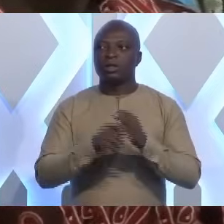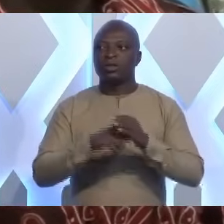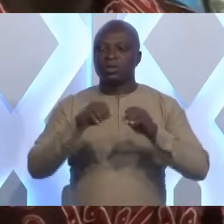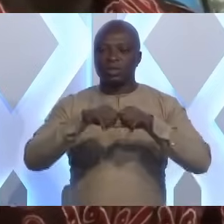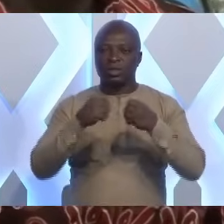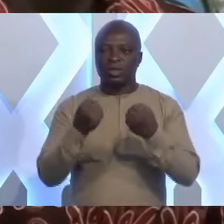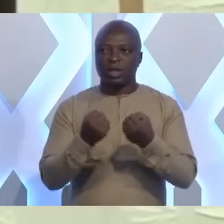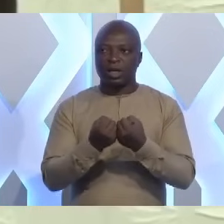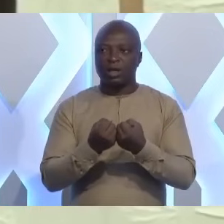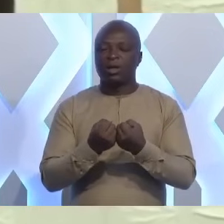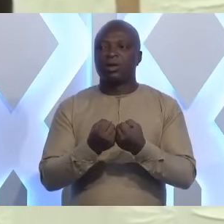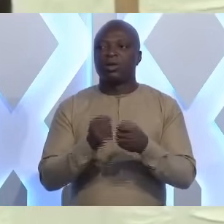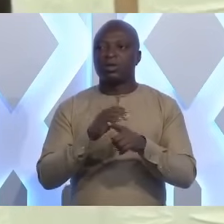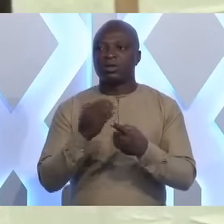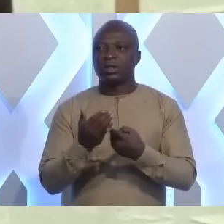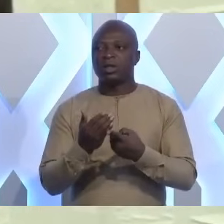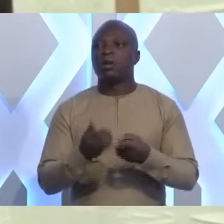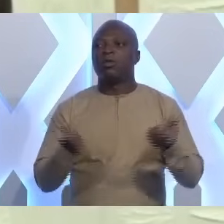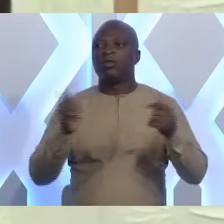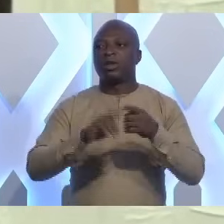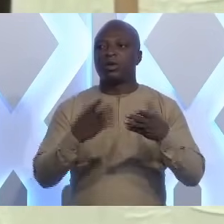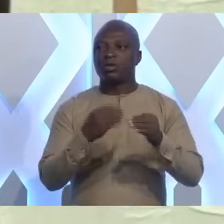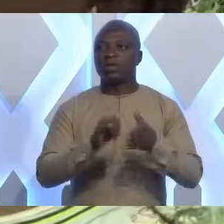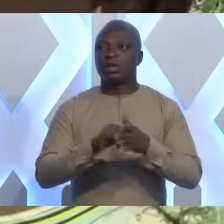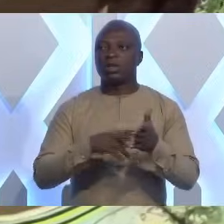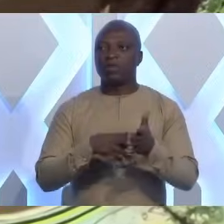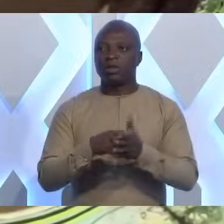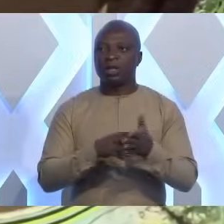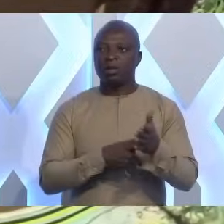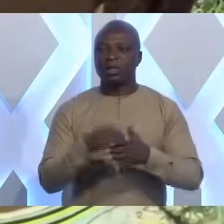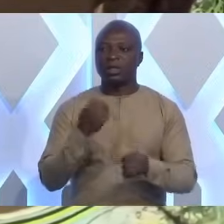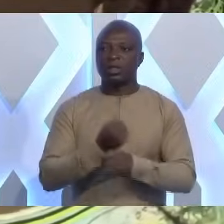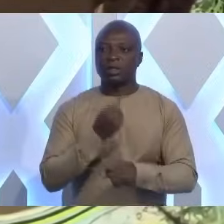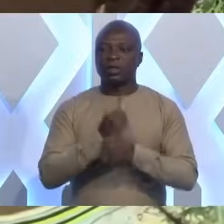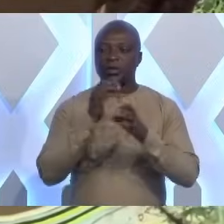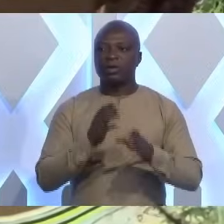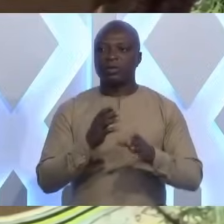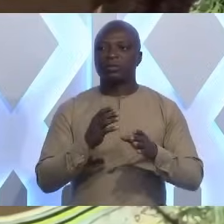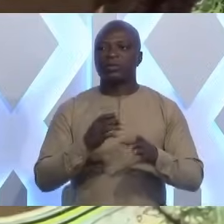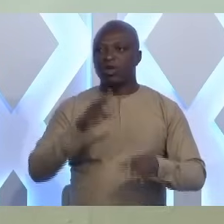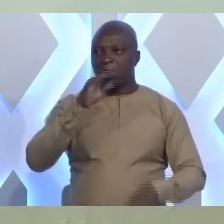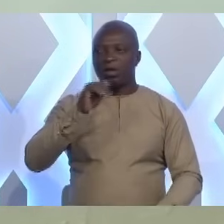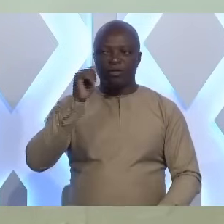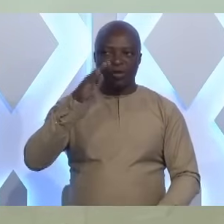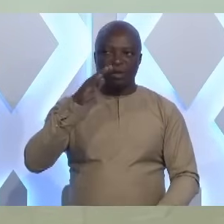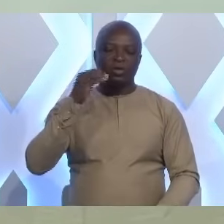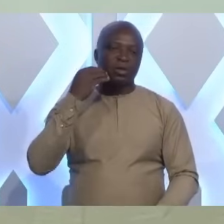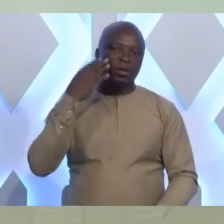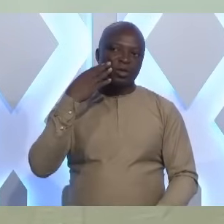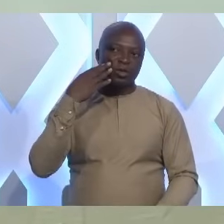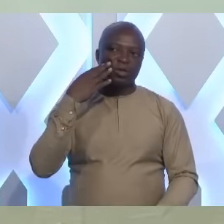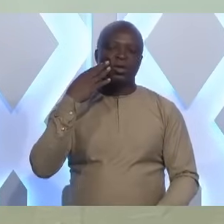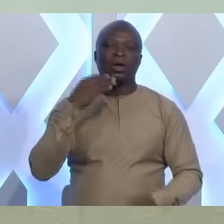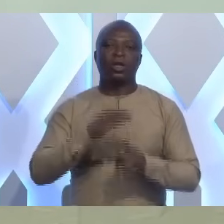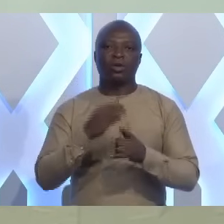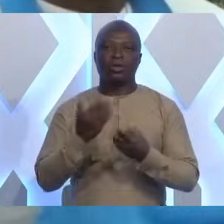en rang serré pour venir à bout de la vulnérabilité des travailleurs et travailleuses domestiques dont les conditions